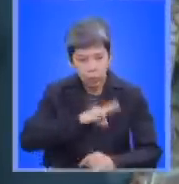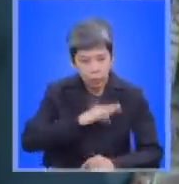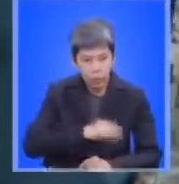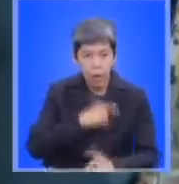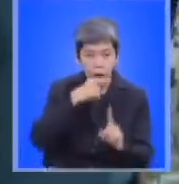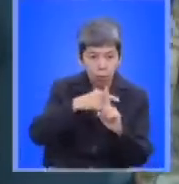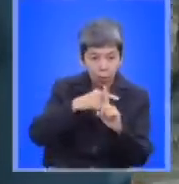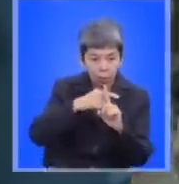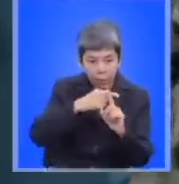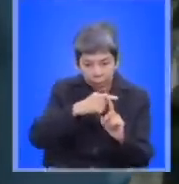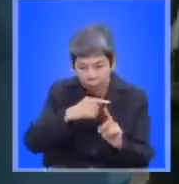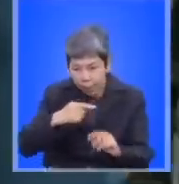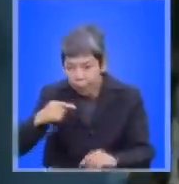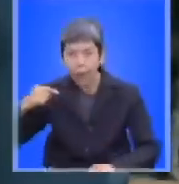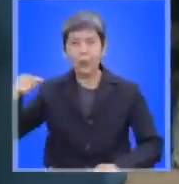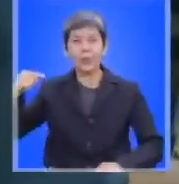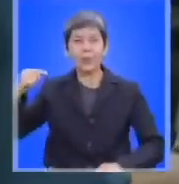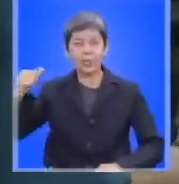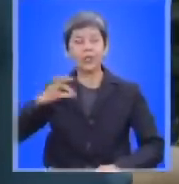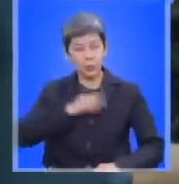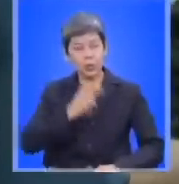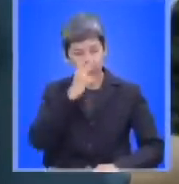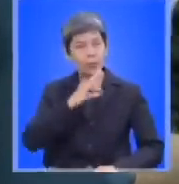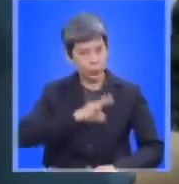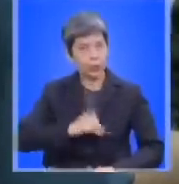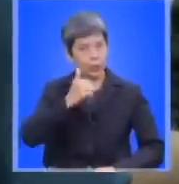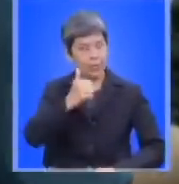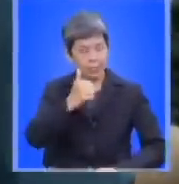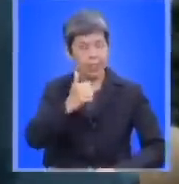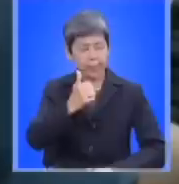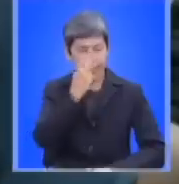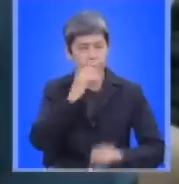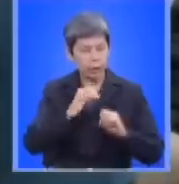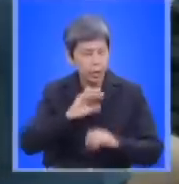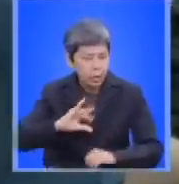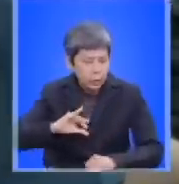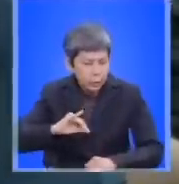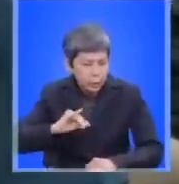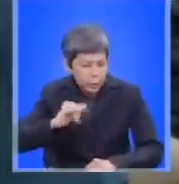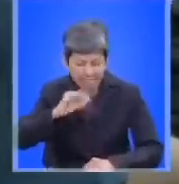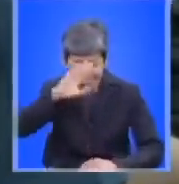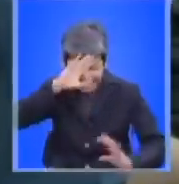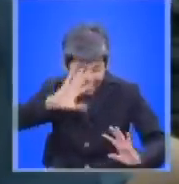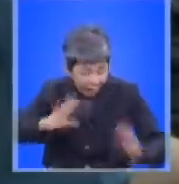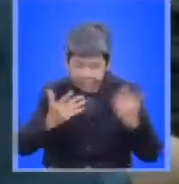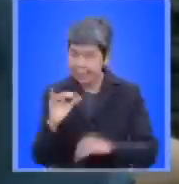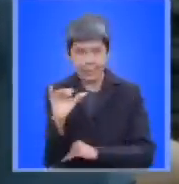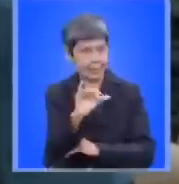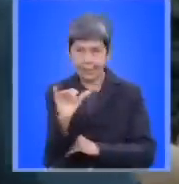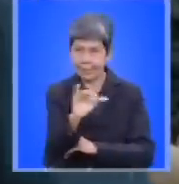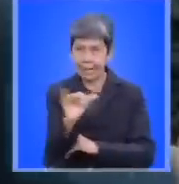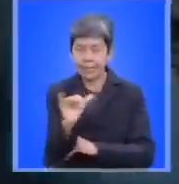บนะครับอาการดีขึ้นชัดเจนนะครับแต่ยังไม่ได้หายนะครับไม่ได้บอกว่าหาย